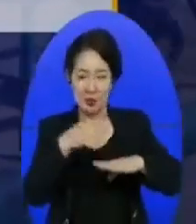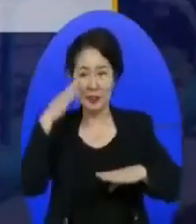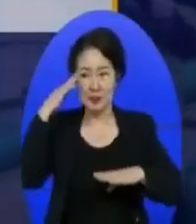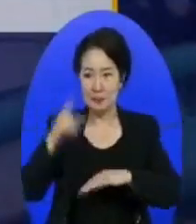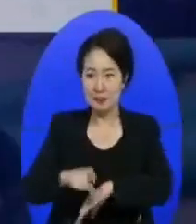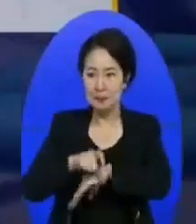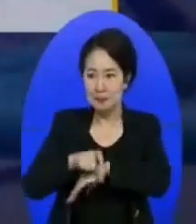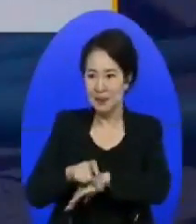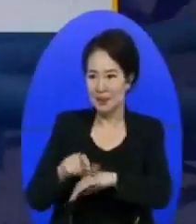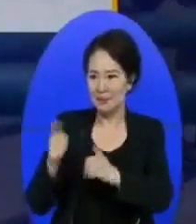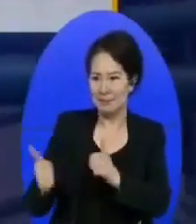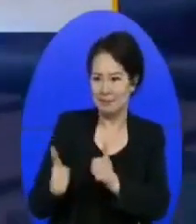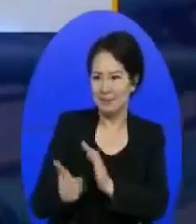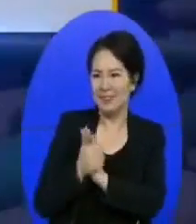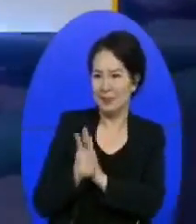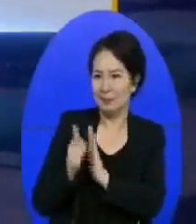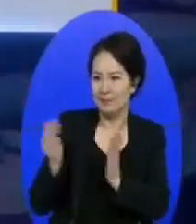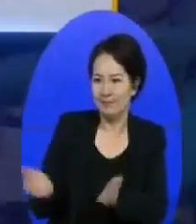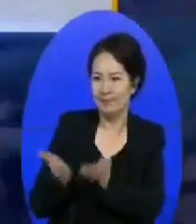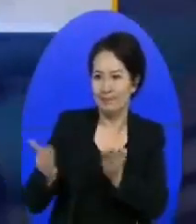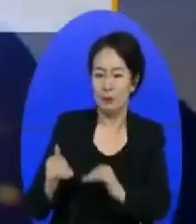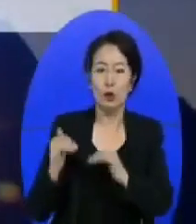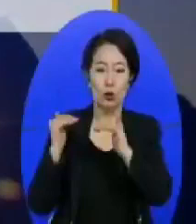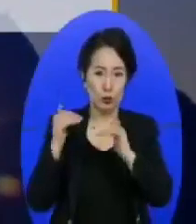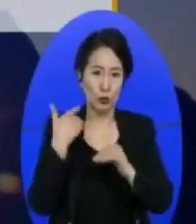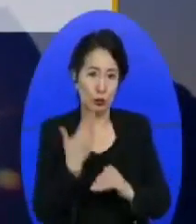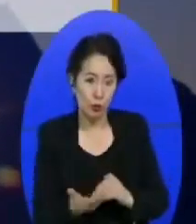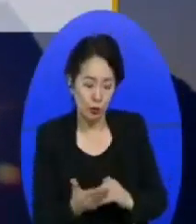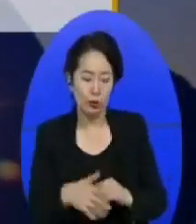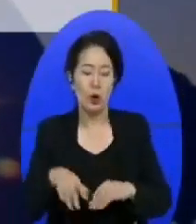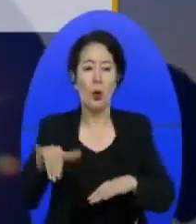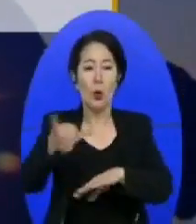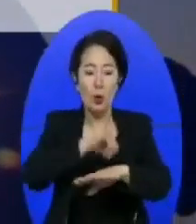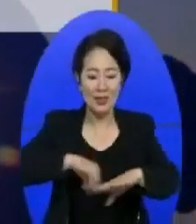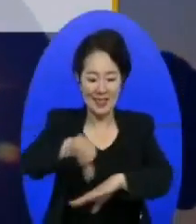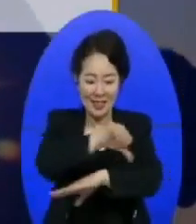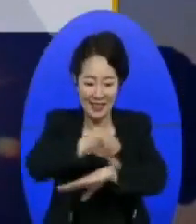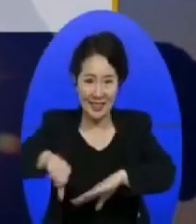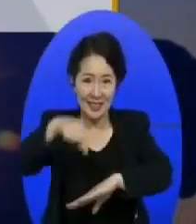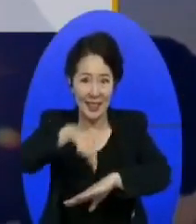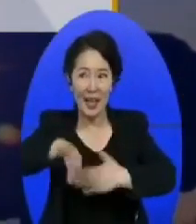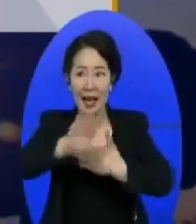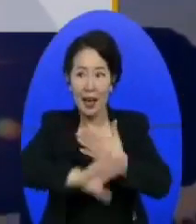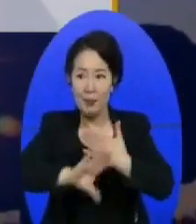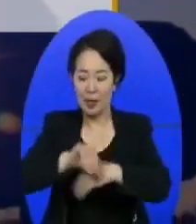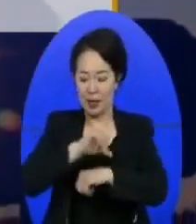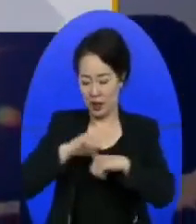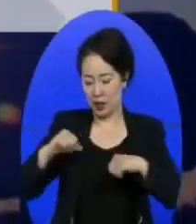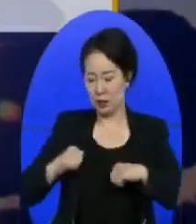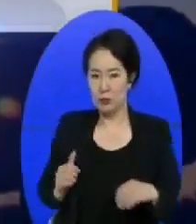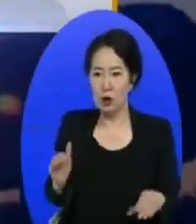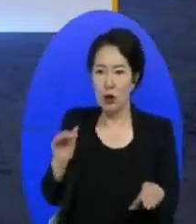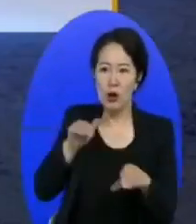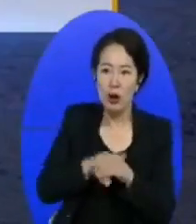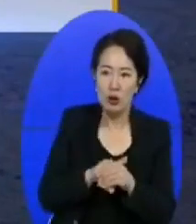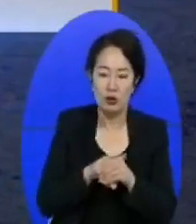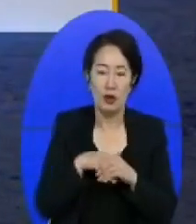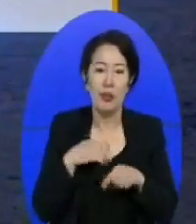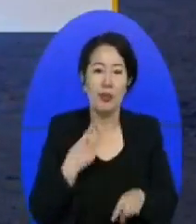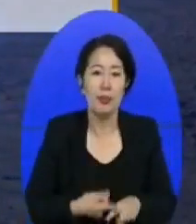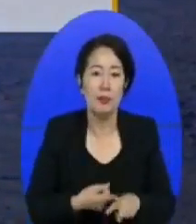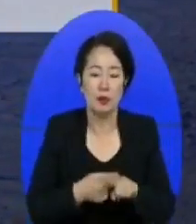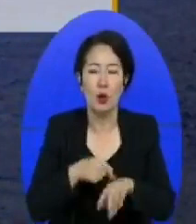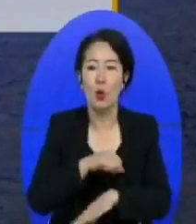чиг баримжаатай чадварлаг болгон хөгжүүлнэ. Улсын хилийн хамгаалалтад иргэдийн оролцоог нэмэгдүүлэх урамшуулах